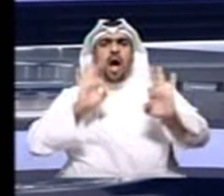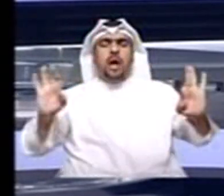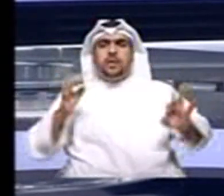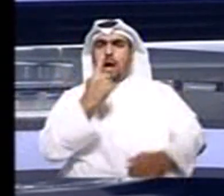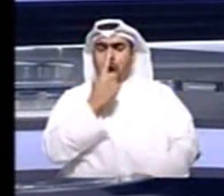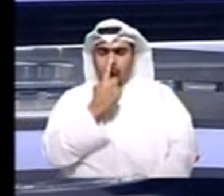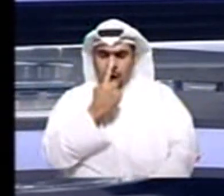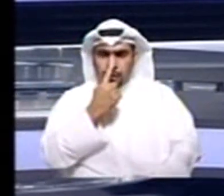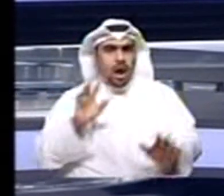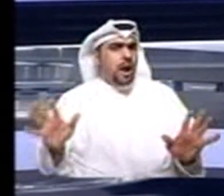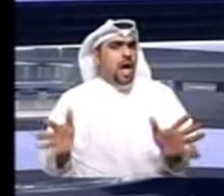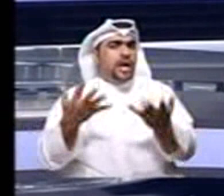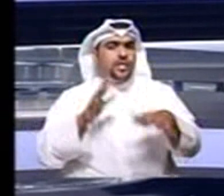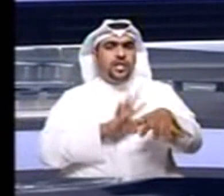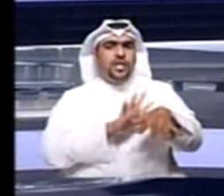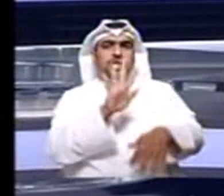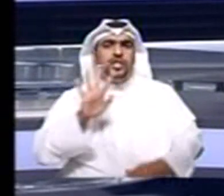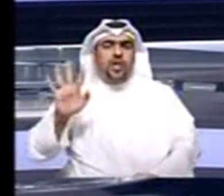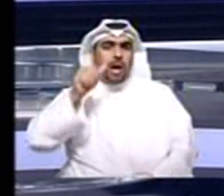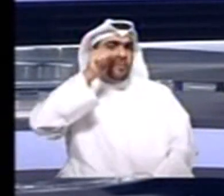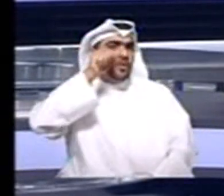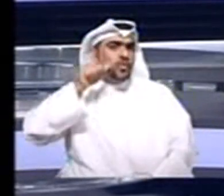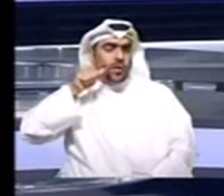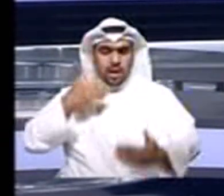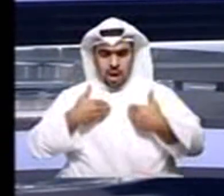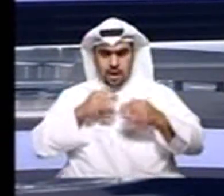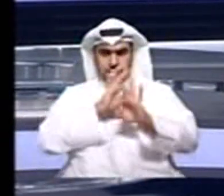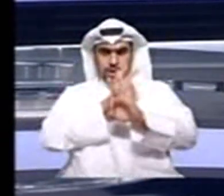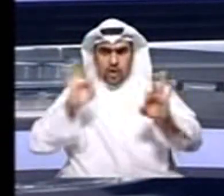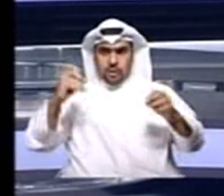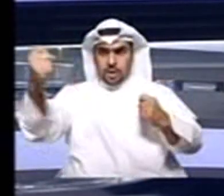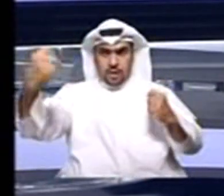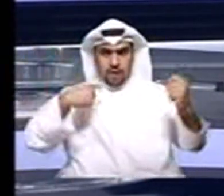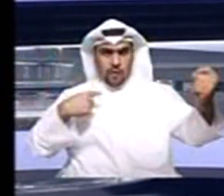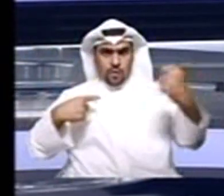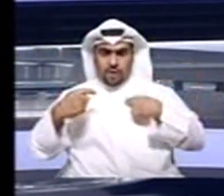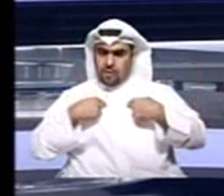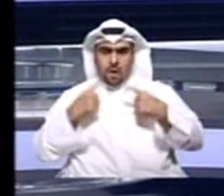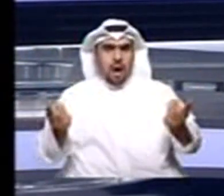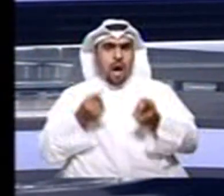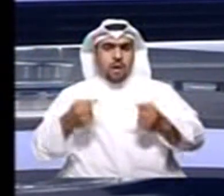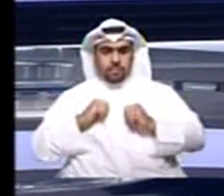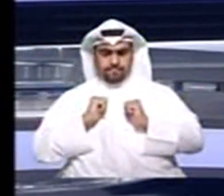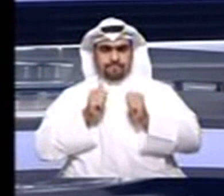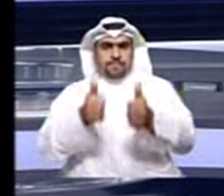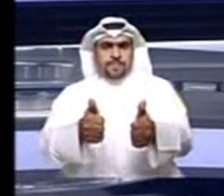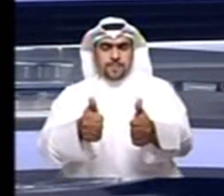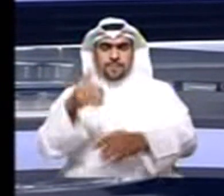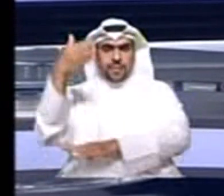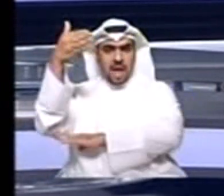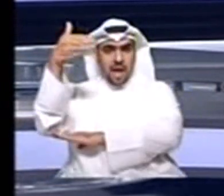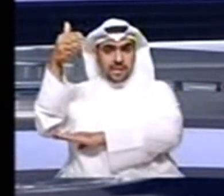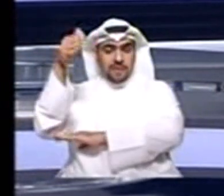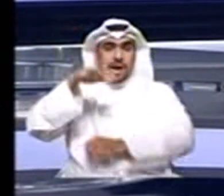ورعاية مصالحهم على الوجه الأكمل. هذا وكانت سفارة دولة الكويت بالخرطوم قد تابعت أحوال